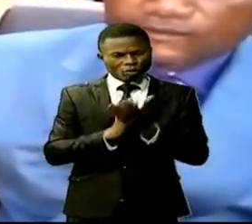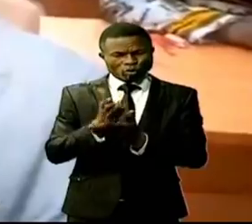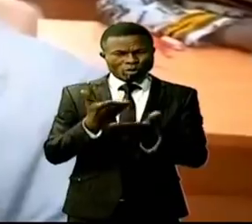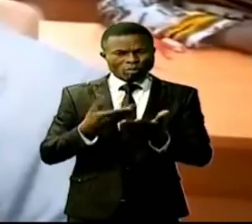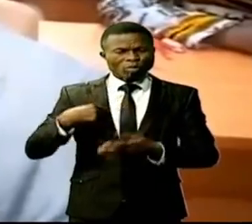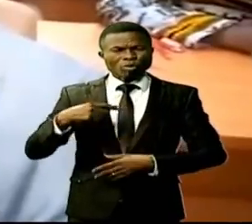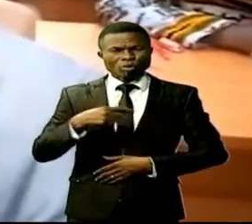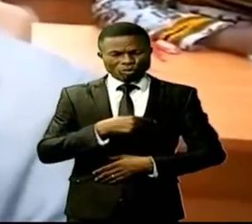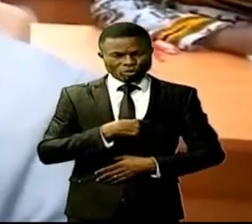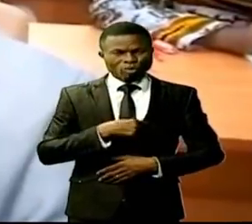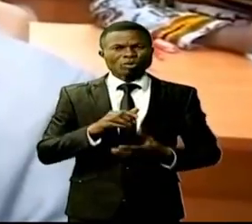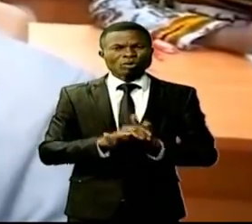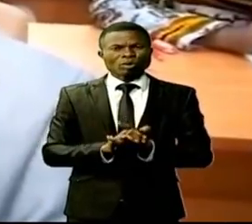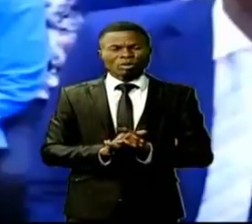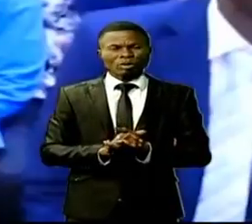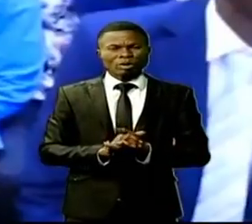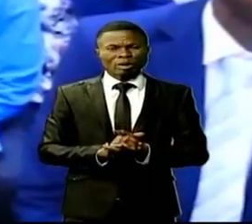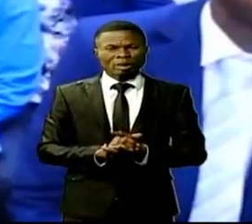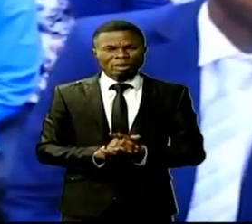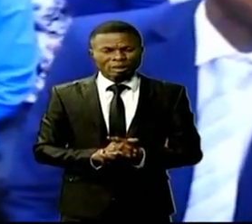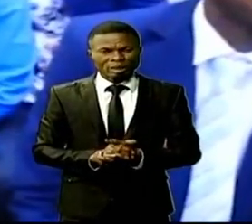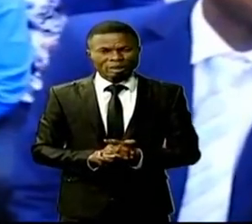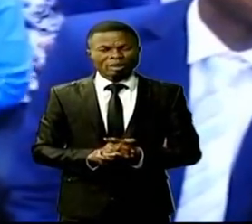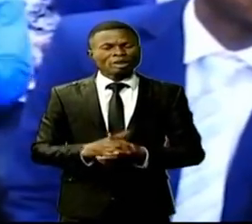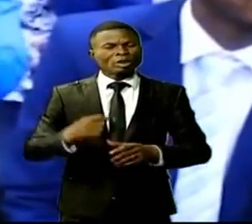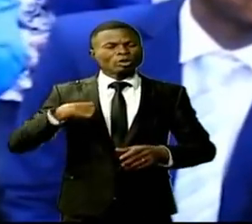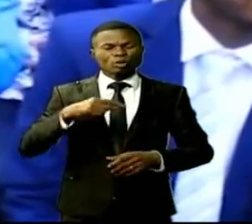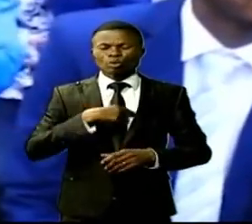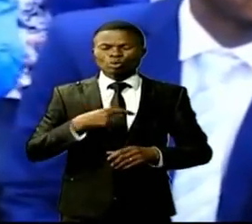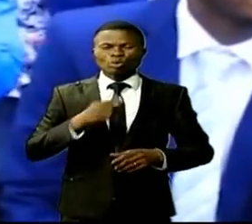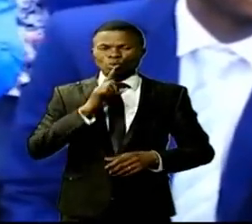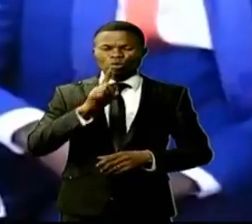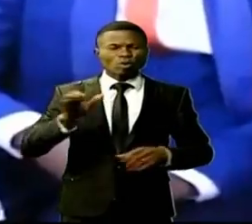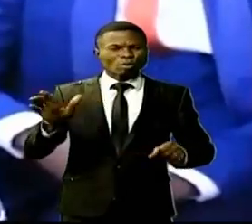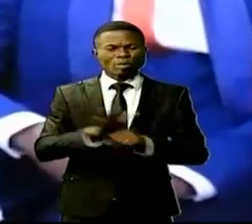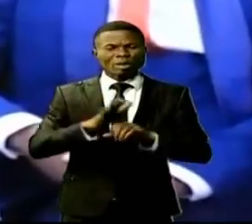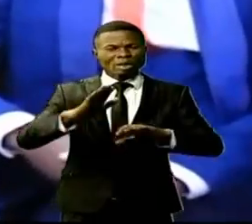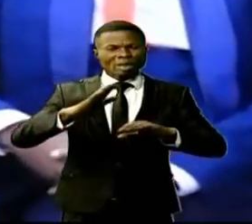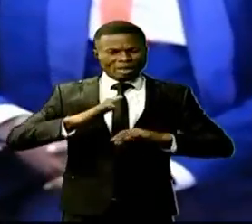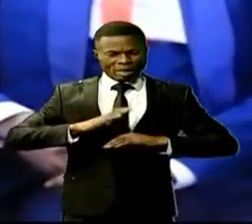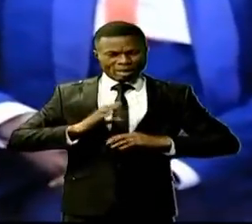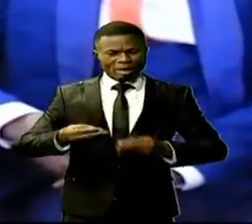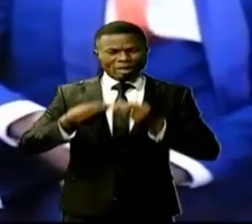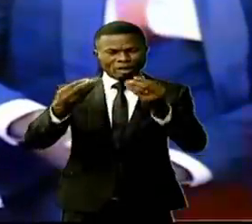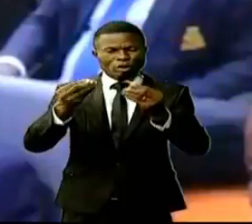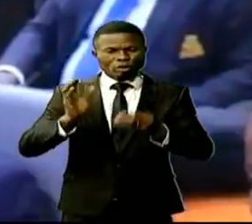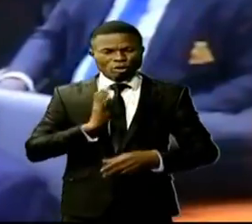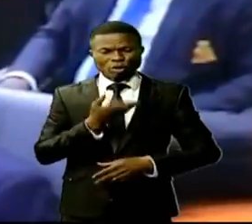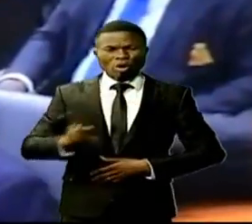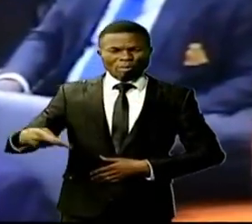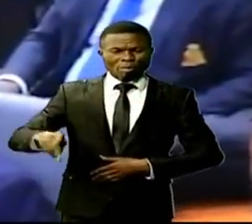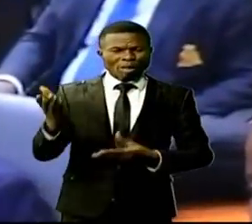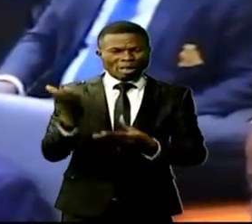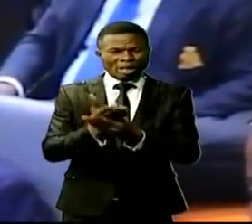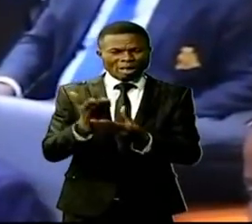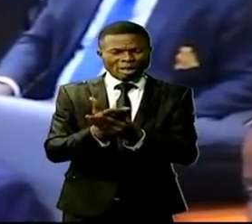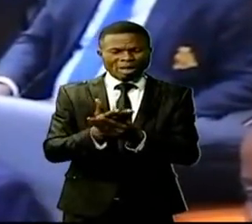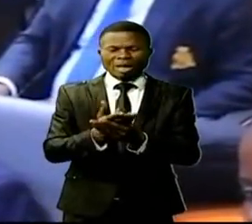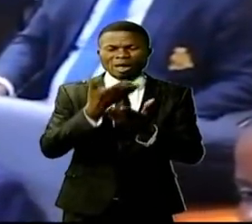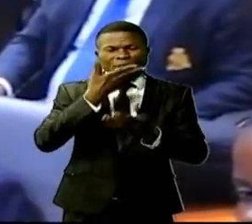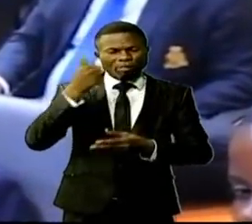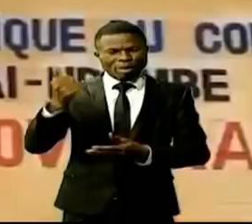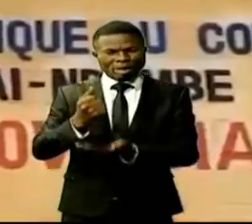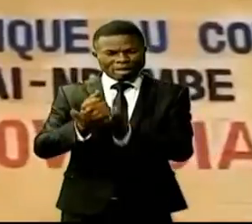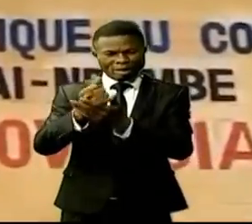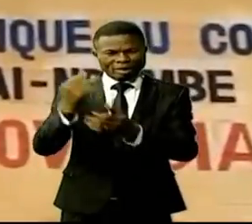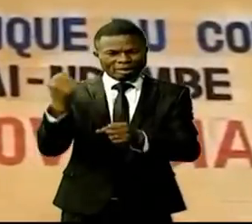Et donc, nous rentrons pleinement satisfaits d'avoir donné à notre province un texte général qui le permet à bien